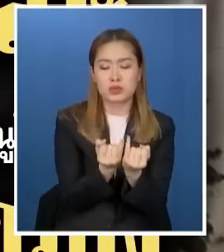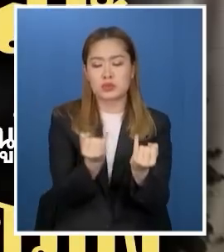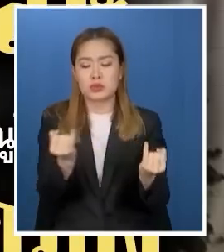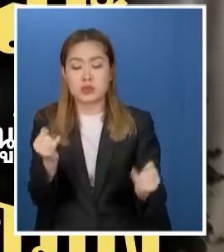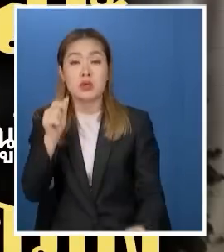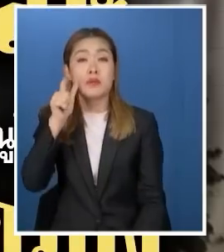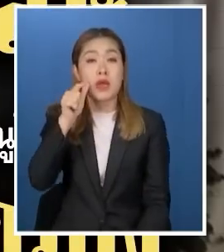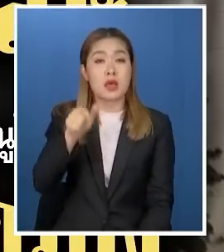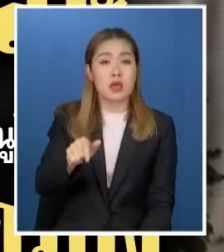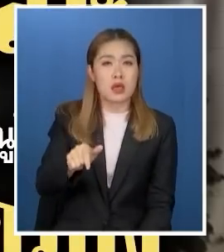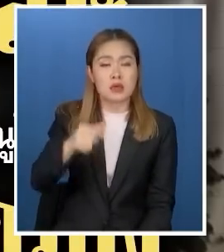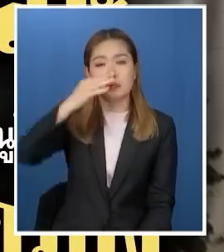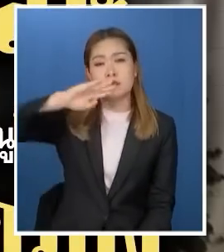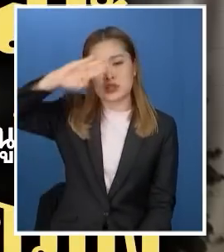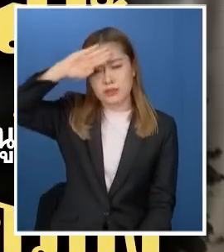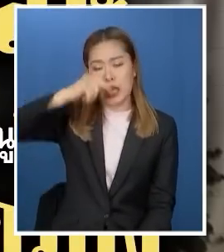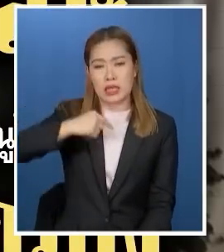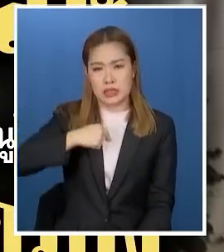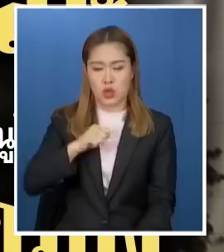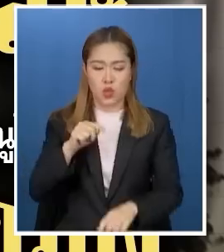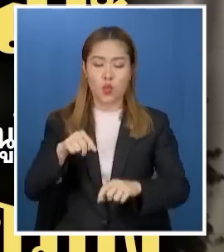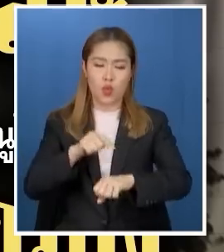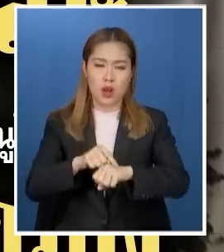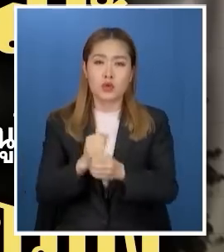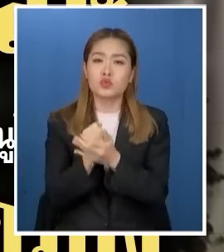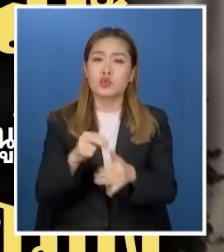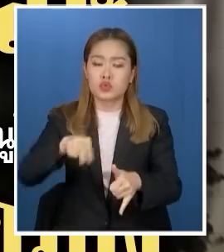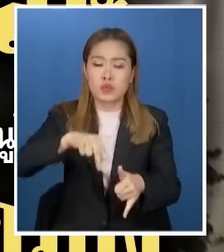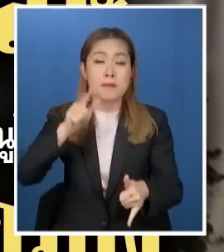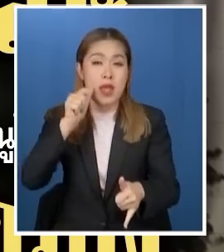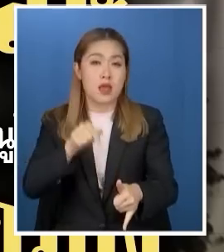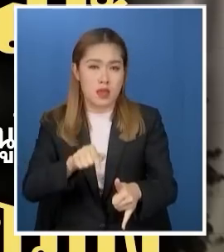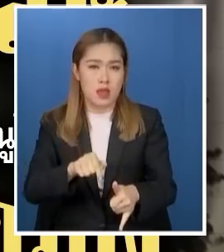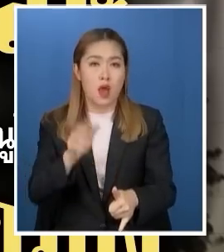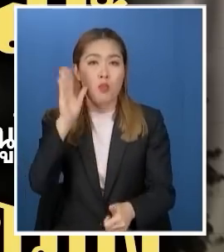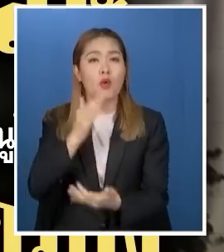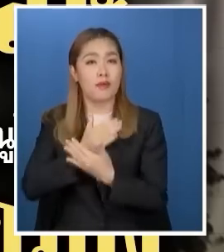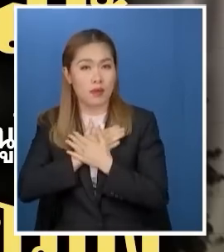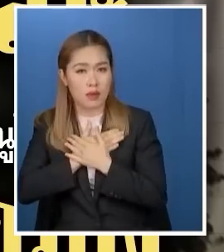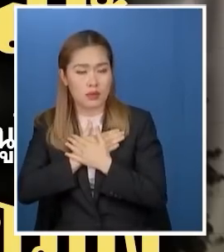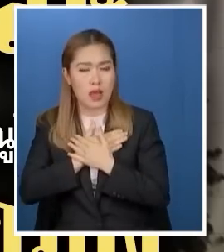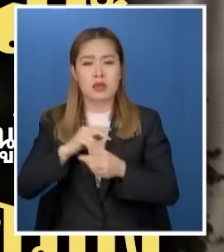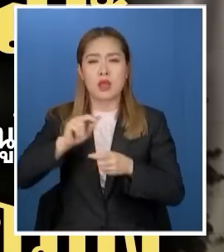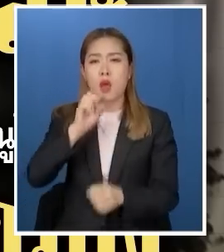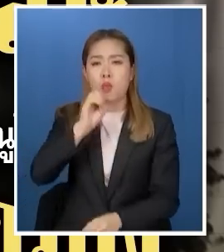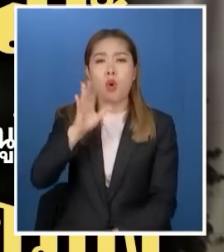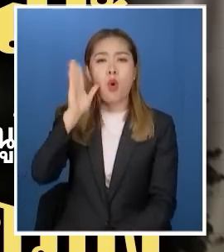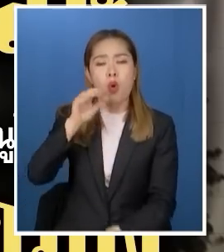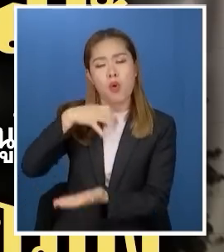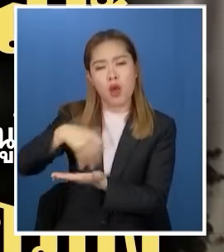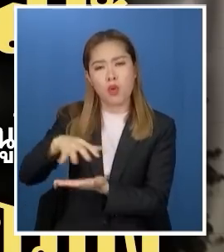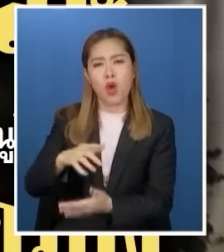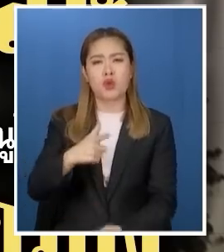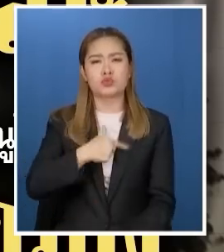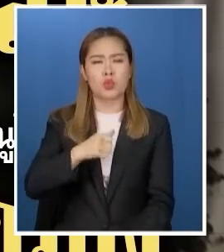แม่มาป่วยหนูถึงมีเวลาได้ดูหนูรักพ่อนะมีอะไรก็บอกกับพ่อแต่หนู